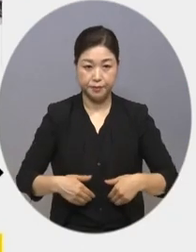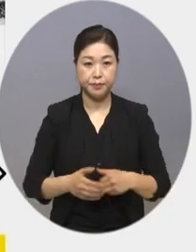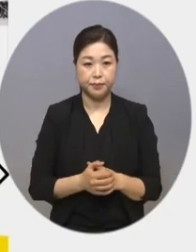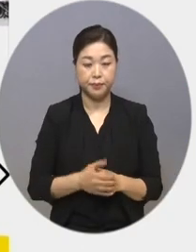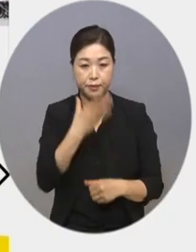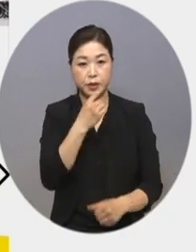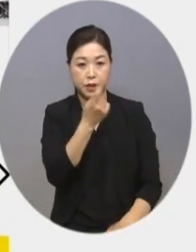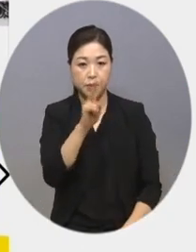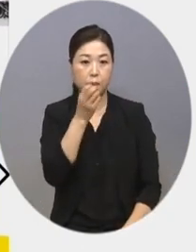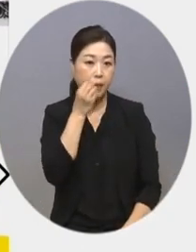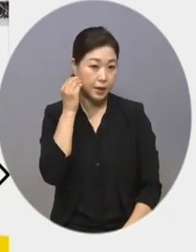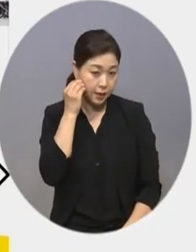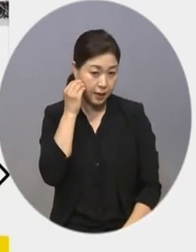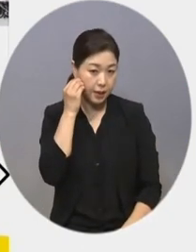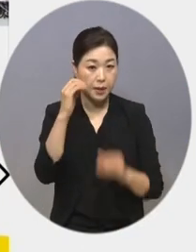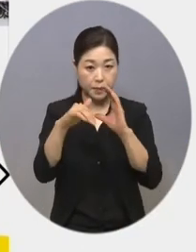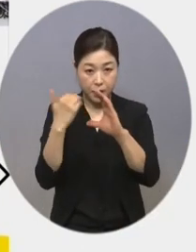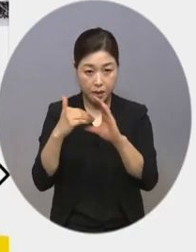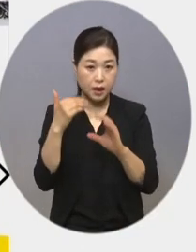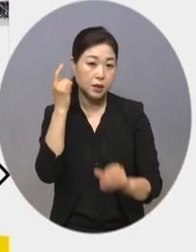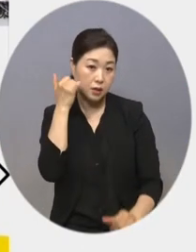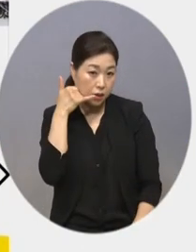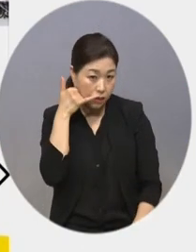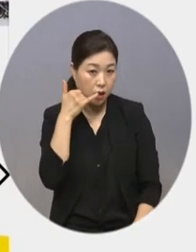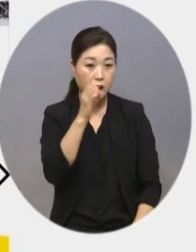홈페이지 또는 전자우편